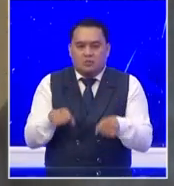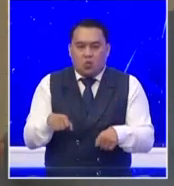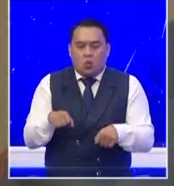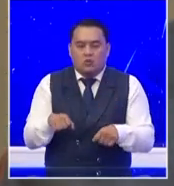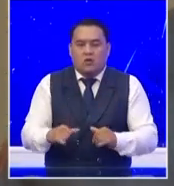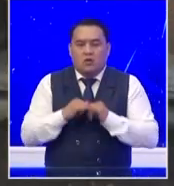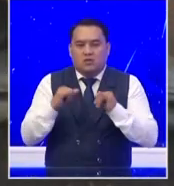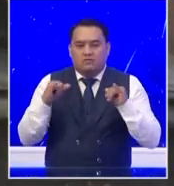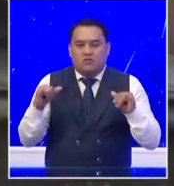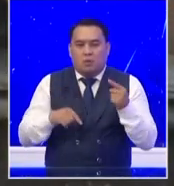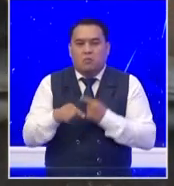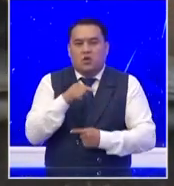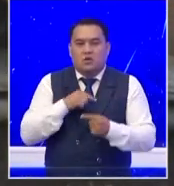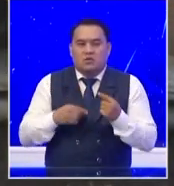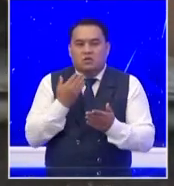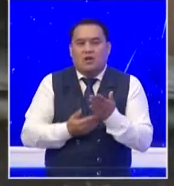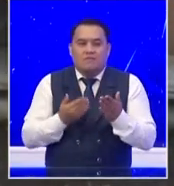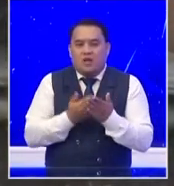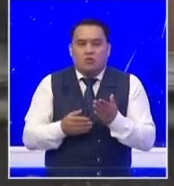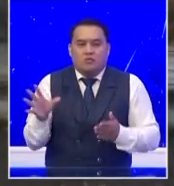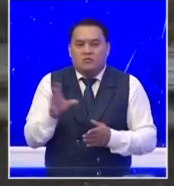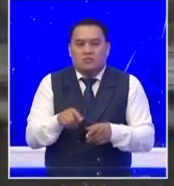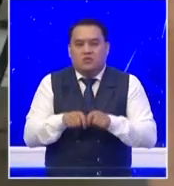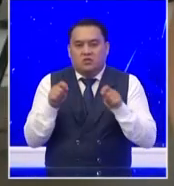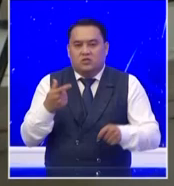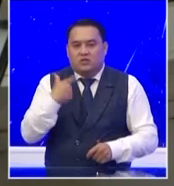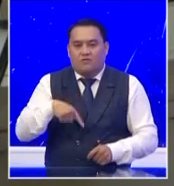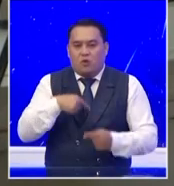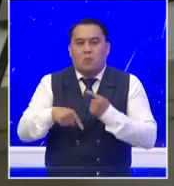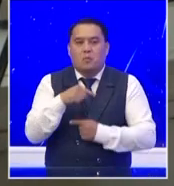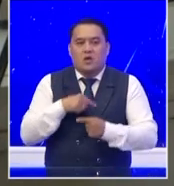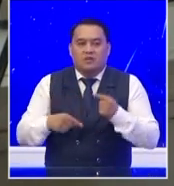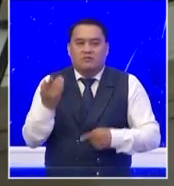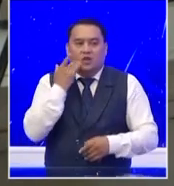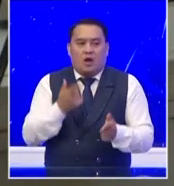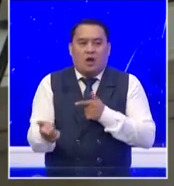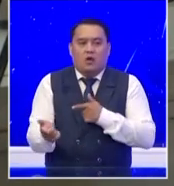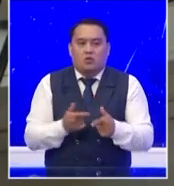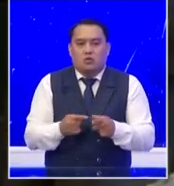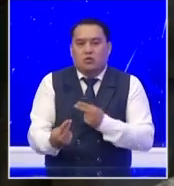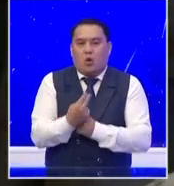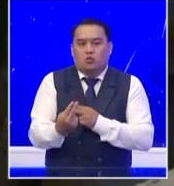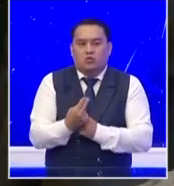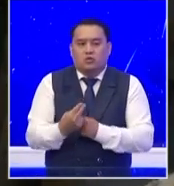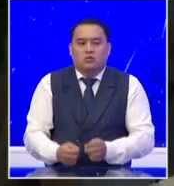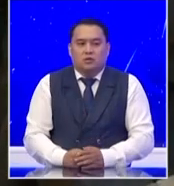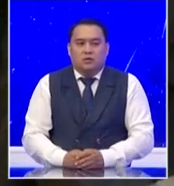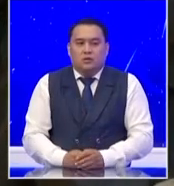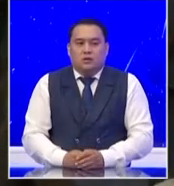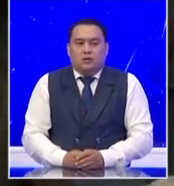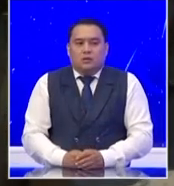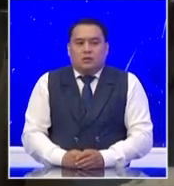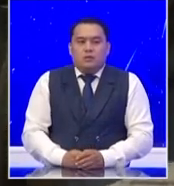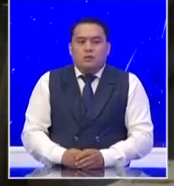для развития. И советую всем открыть свое дело. Мы всегда готовы научить. В любимое дело